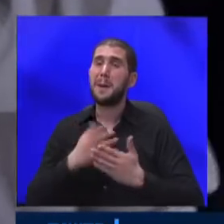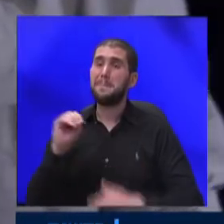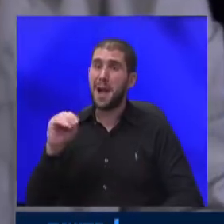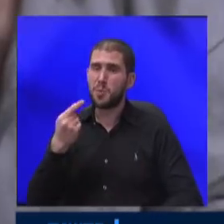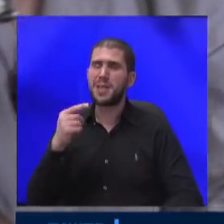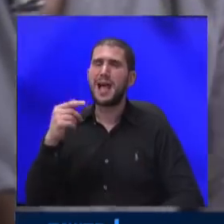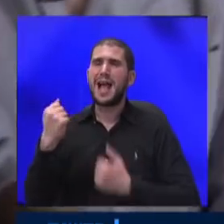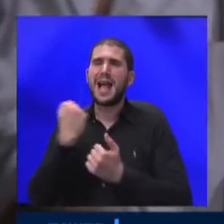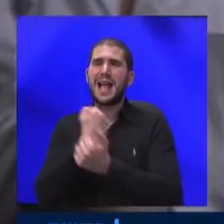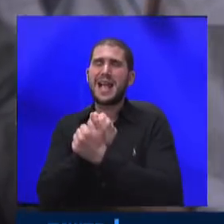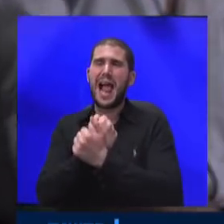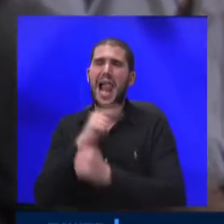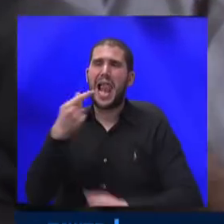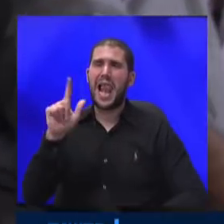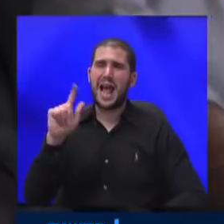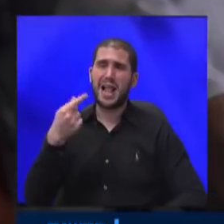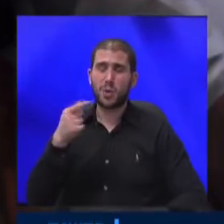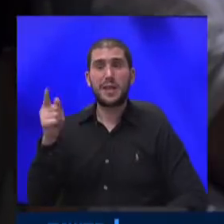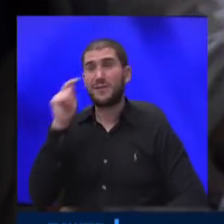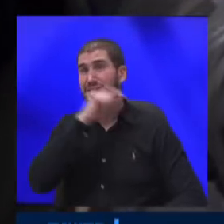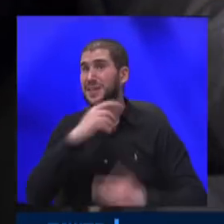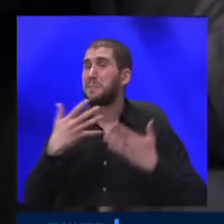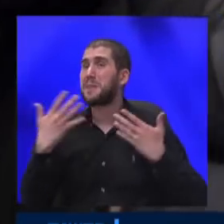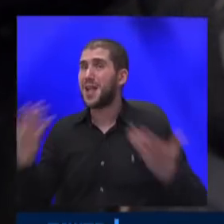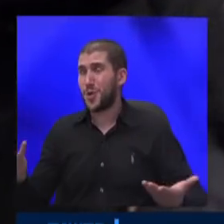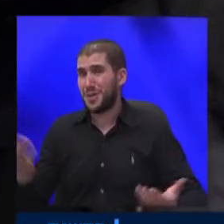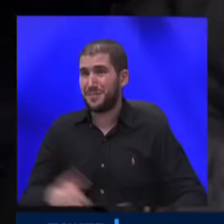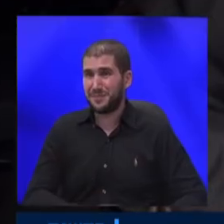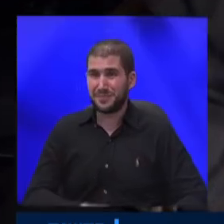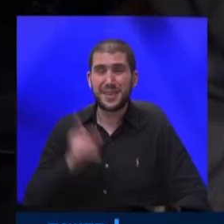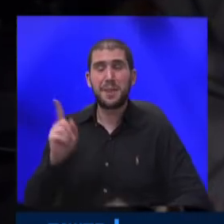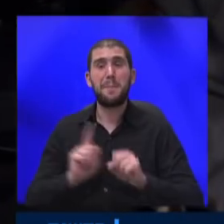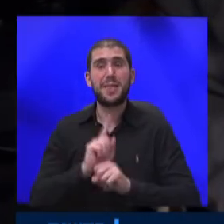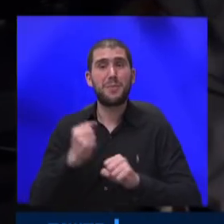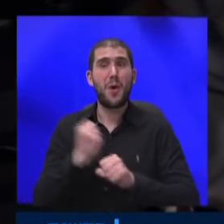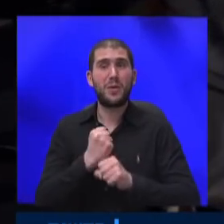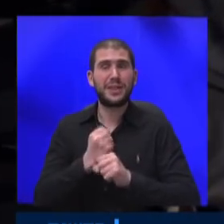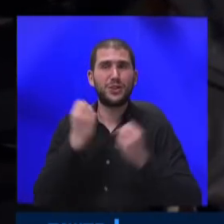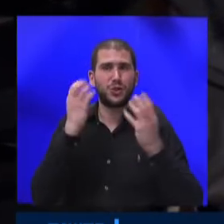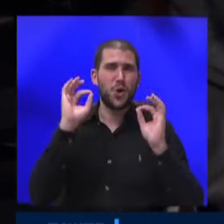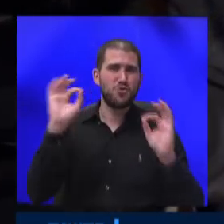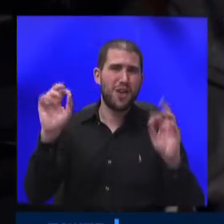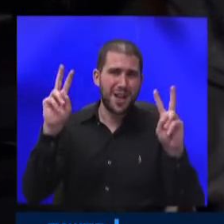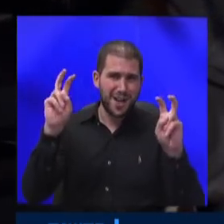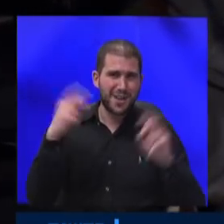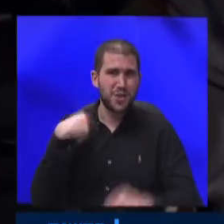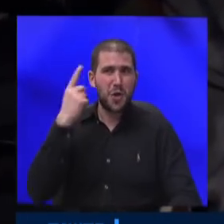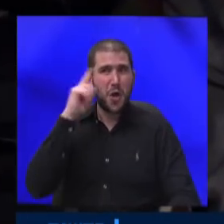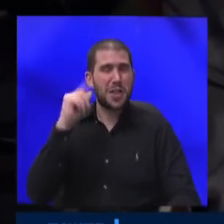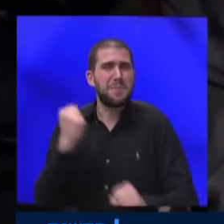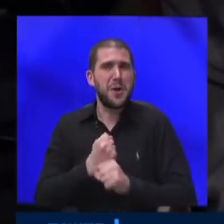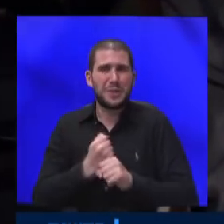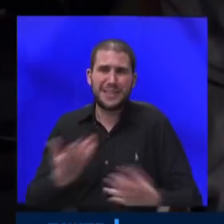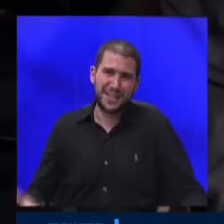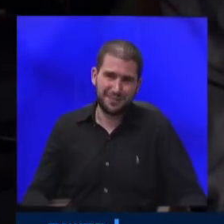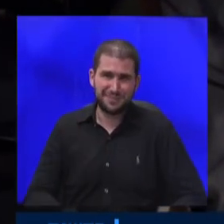גדות. היא פספסה בענק. היא בינתיים עושה את השטויות שלה. אני יודעת מה היא